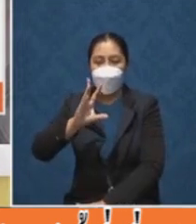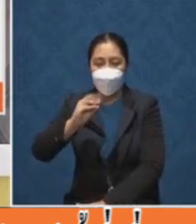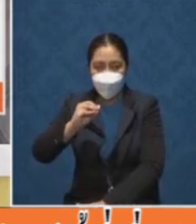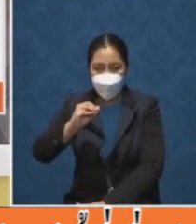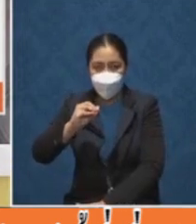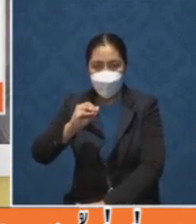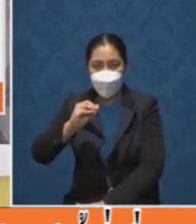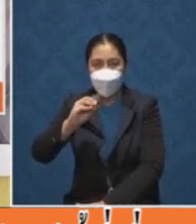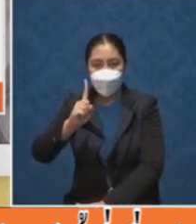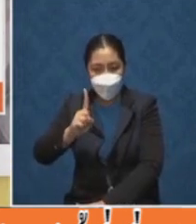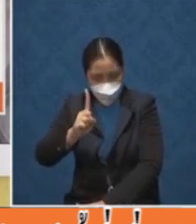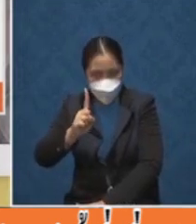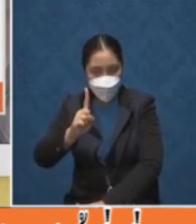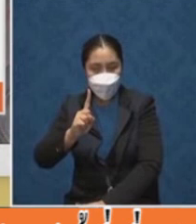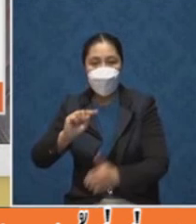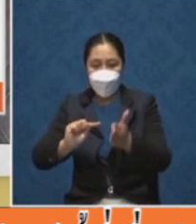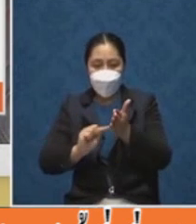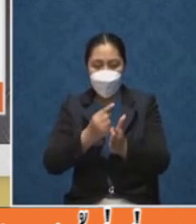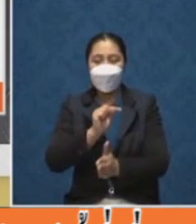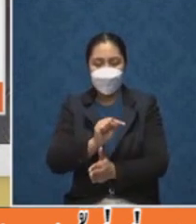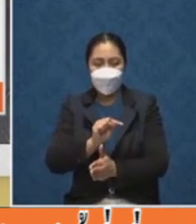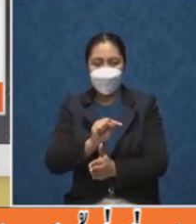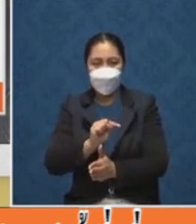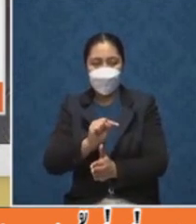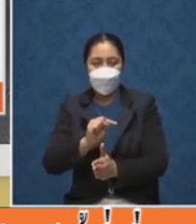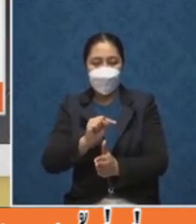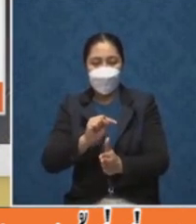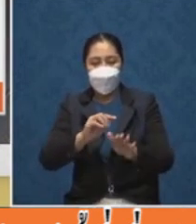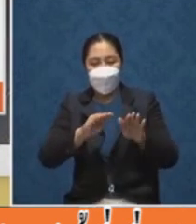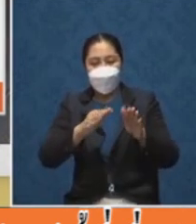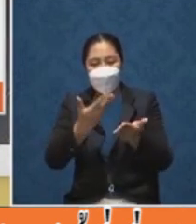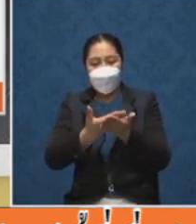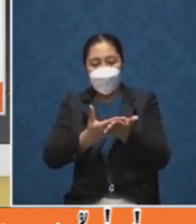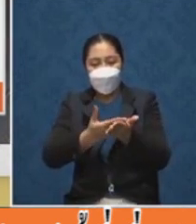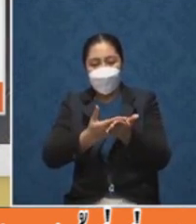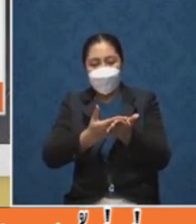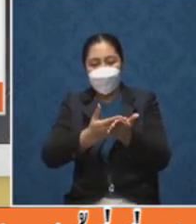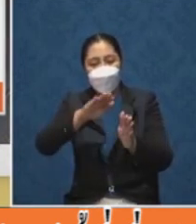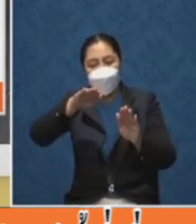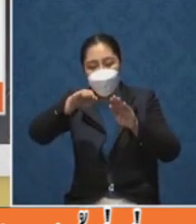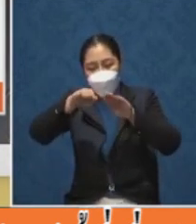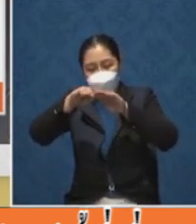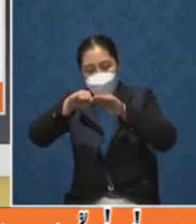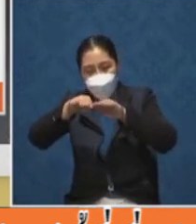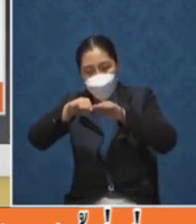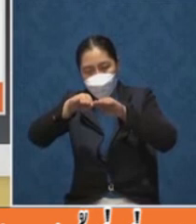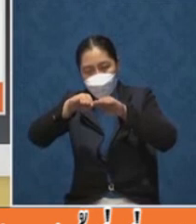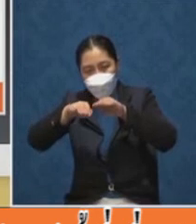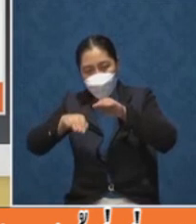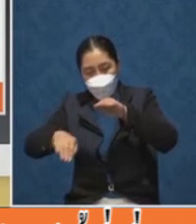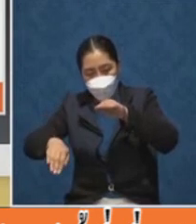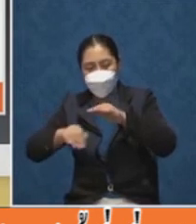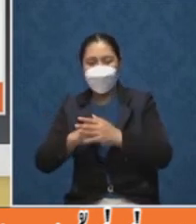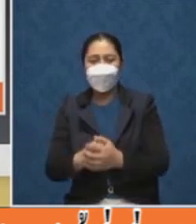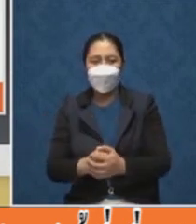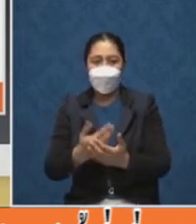2560เป็น61เป็นต้นมานะคะดูเหมือนกับว่าจะลดลงเรื่อยๆดิฉันเองเนี่ยก็ได้อภิปรายมาตั้งแต่ปี2563ว่